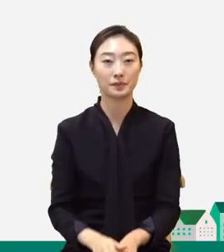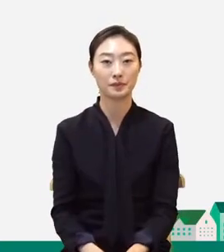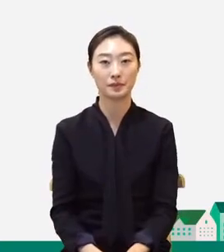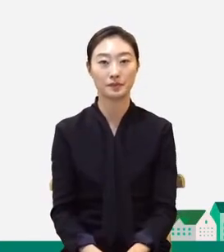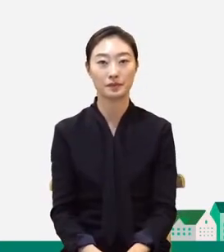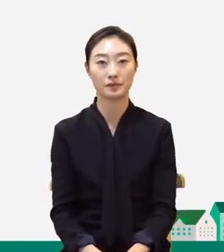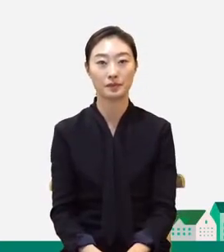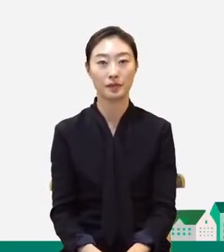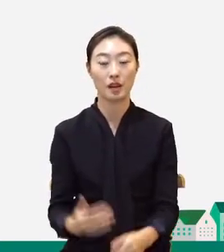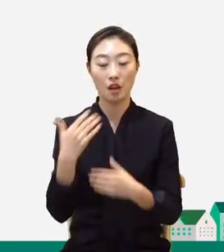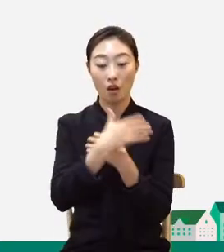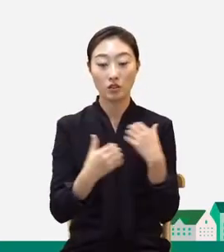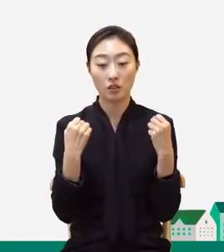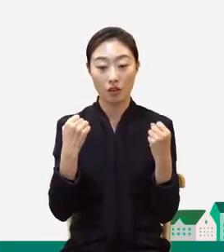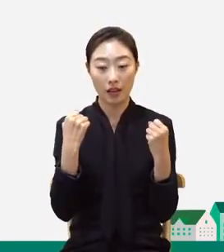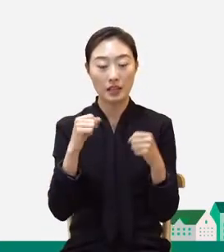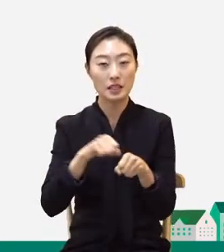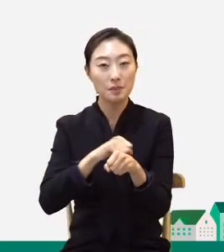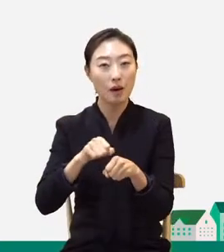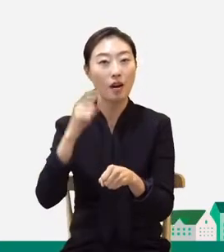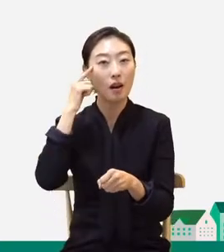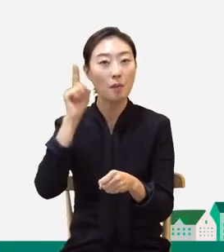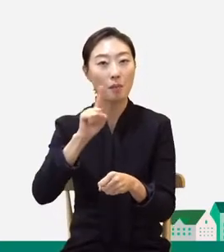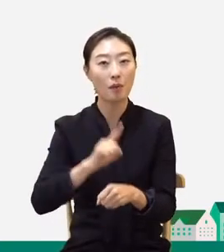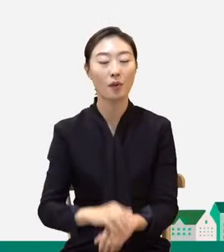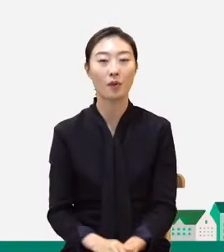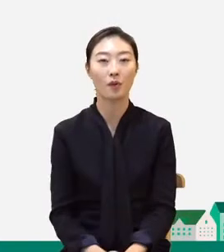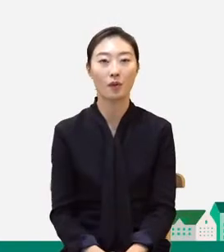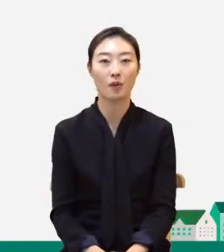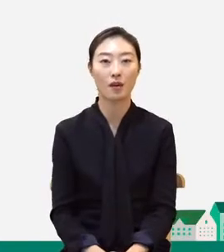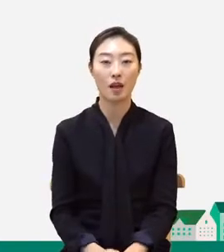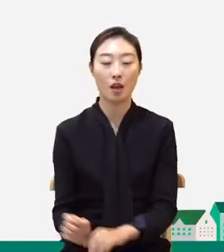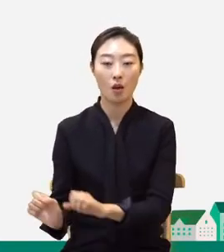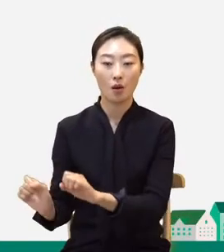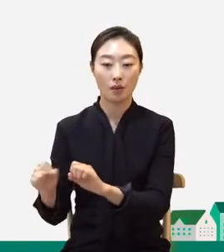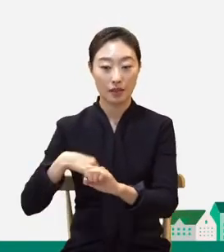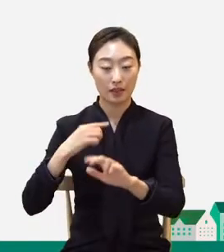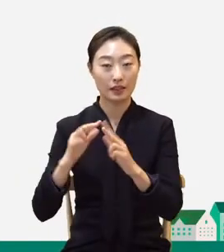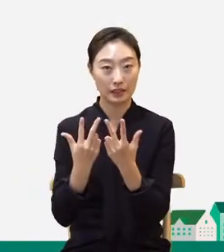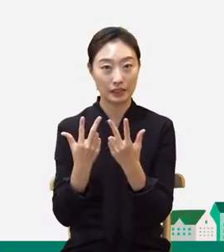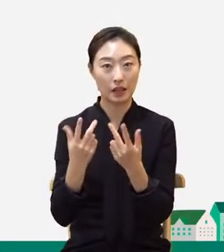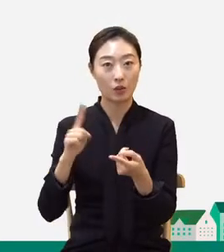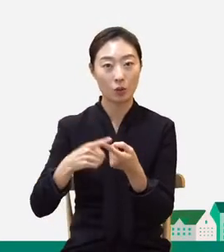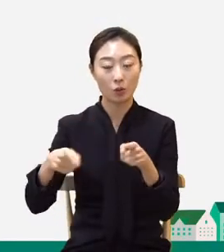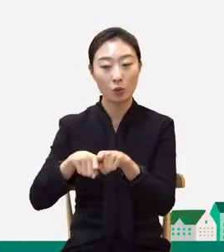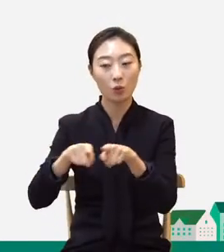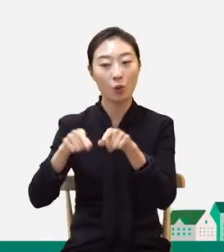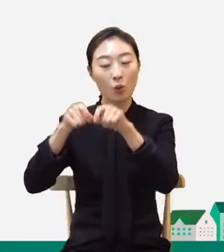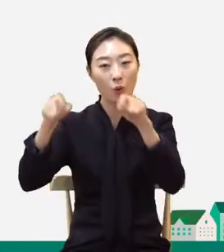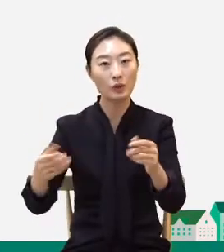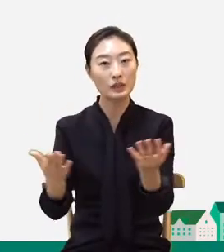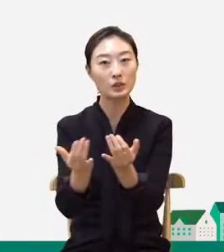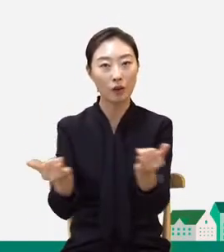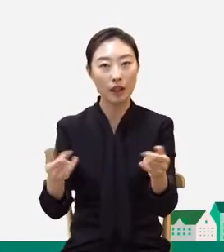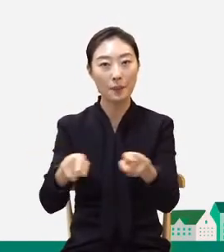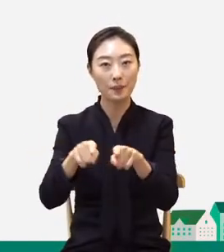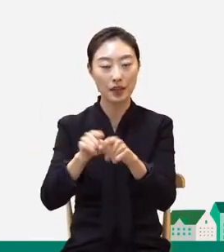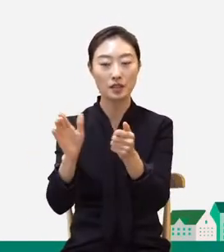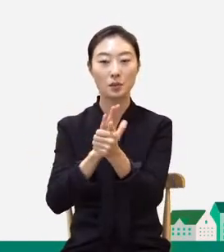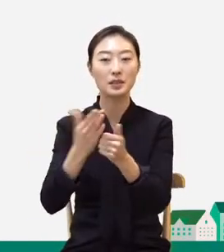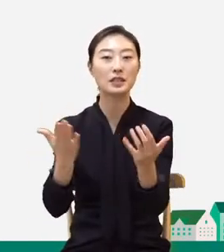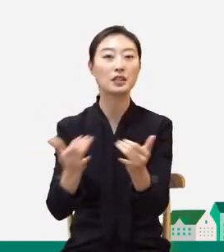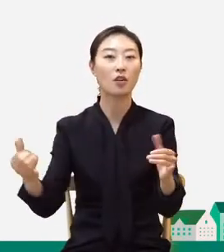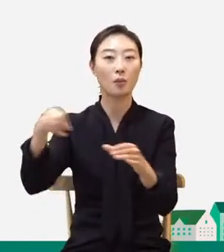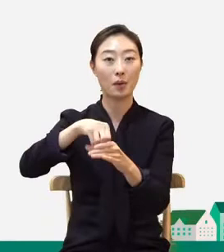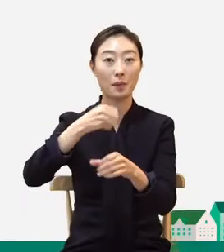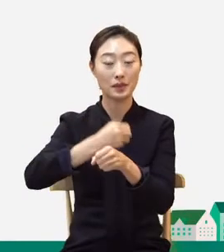좀 특별하게 다뤘던 부분들이 이 회복한 당사자분들, 이 동료 지원가 분들을 함께 서비스 인력으로 포함했던